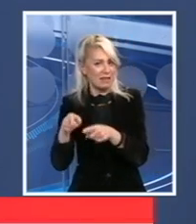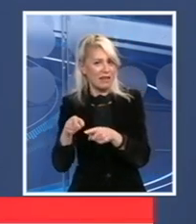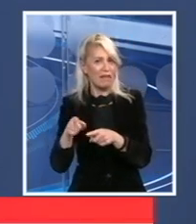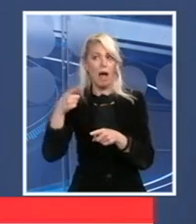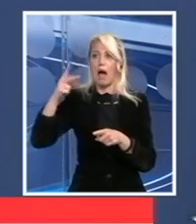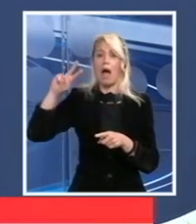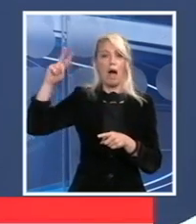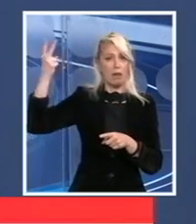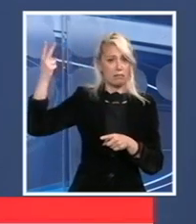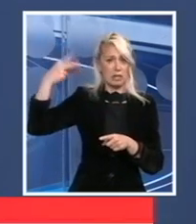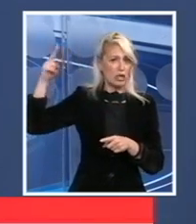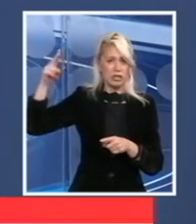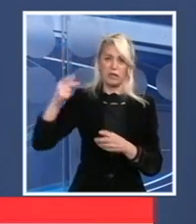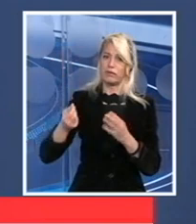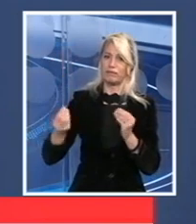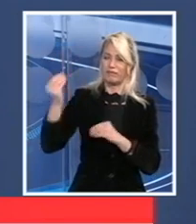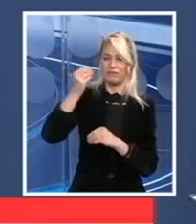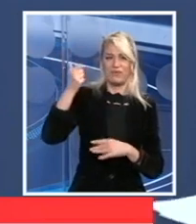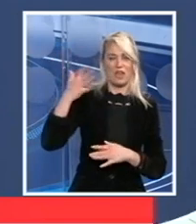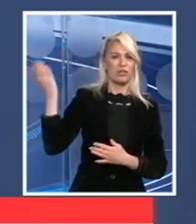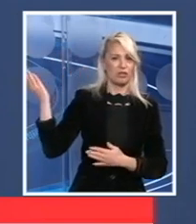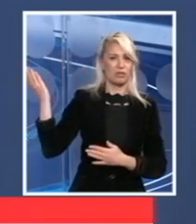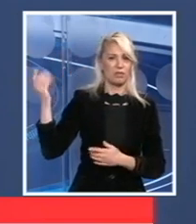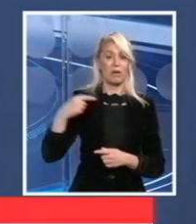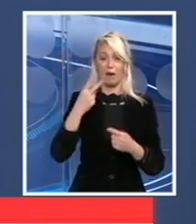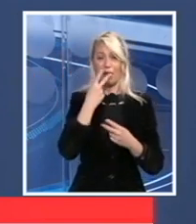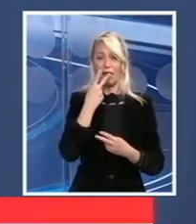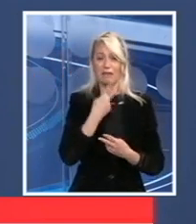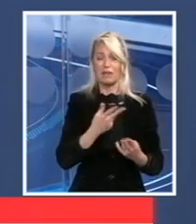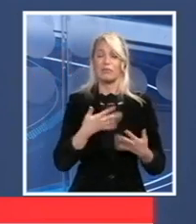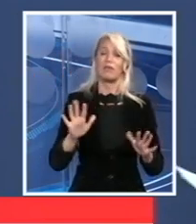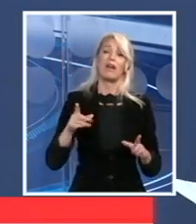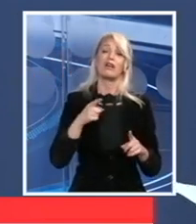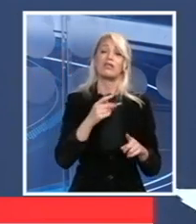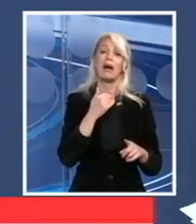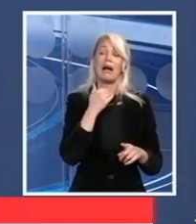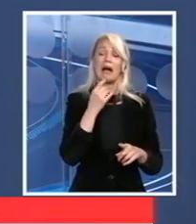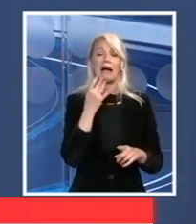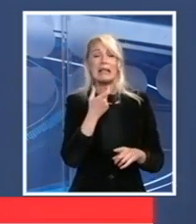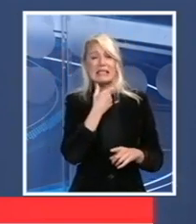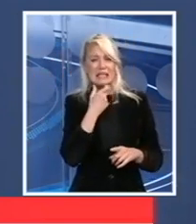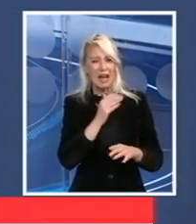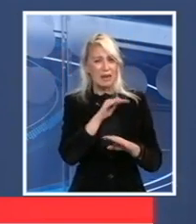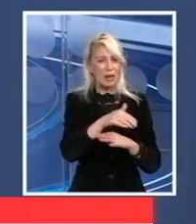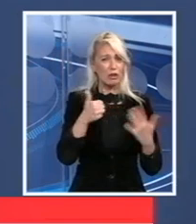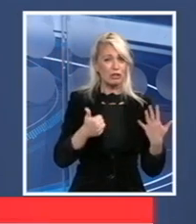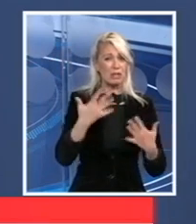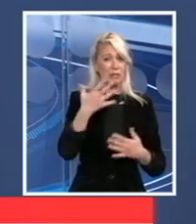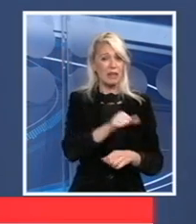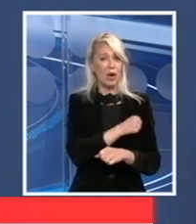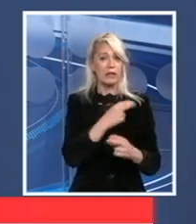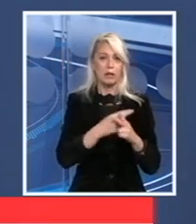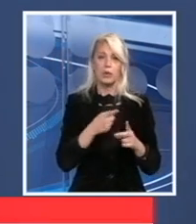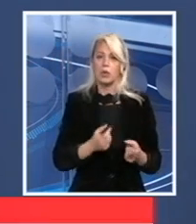smo ukoliko se desi da ove osobe obole, da je veća verovatnoća komplikacija čak i smrtnih